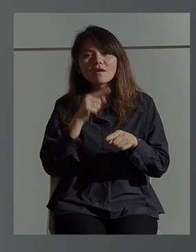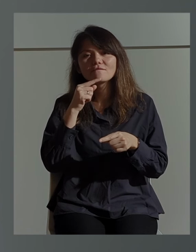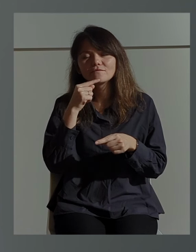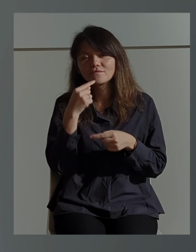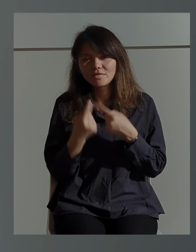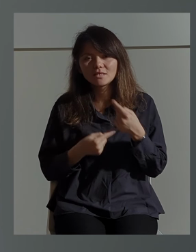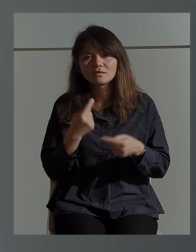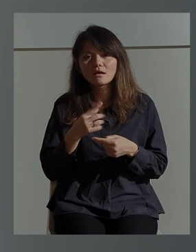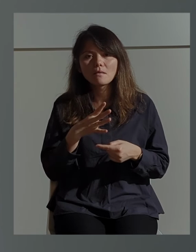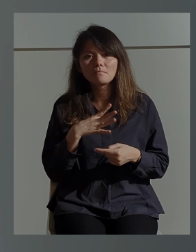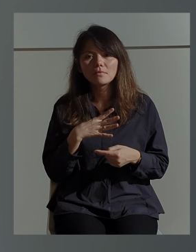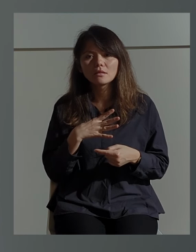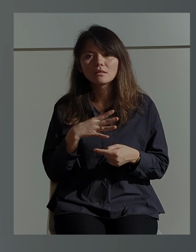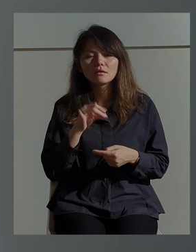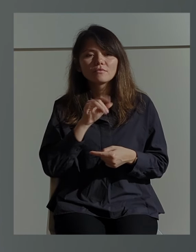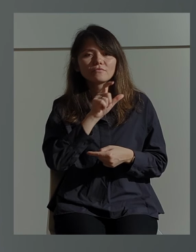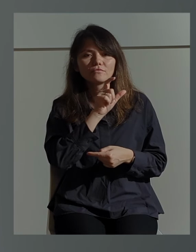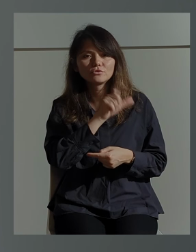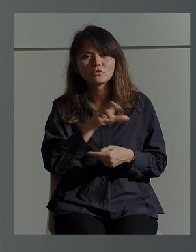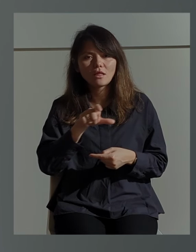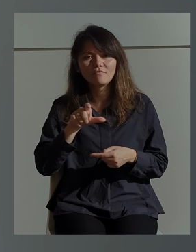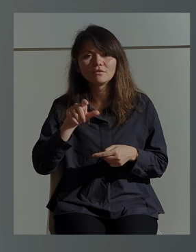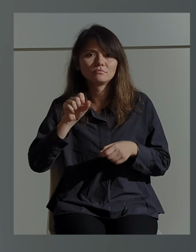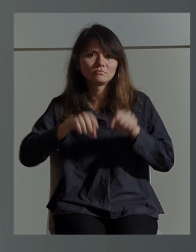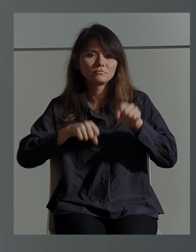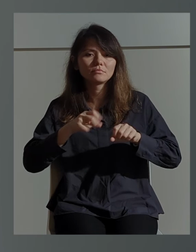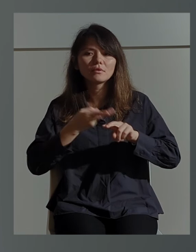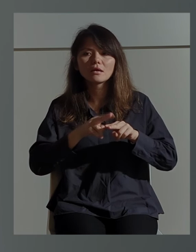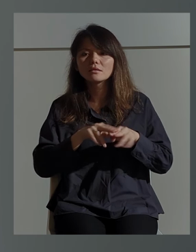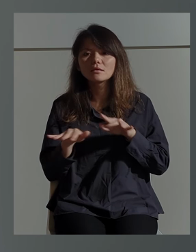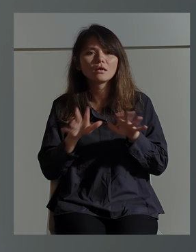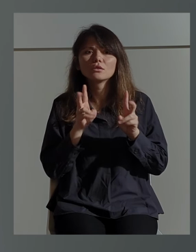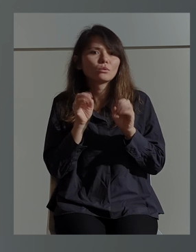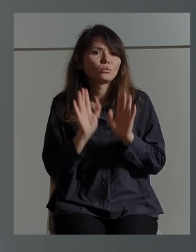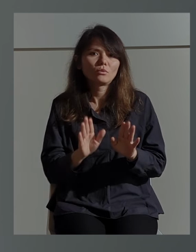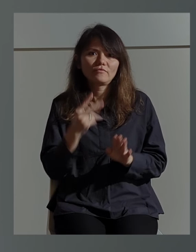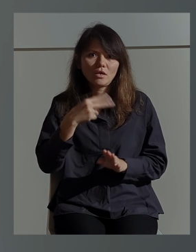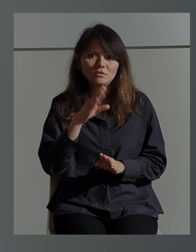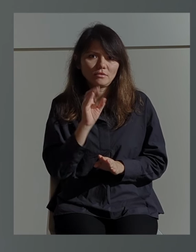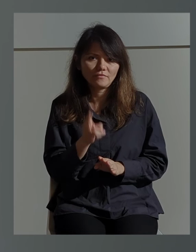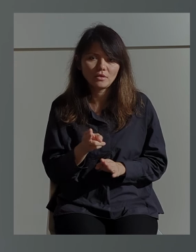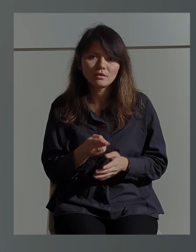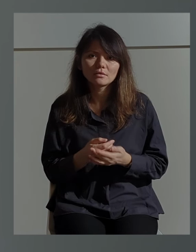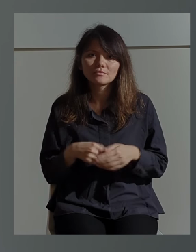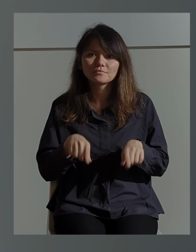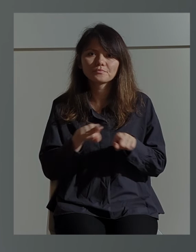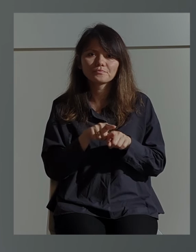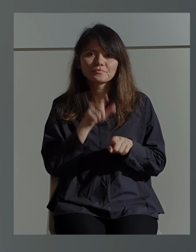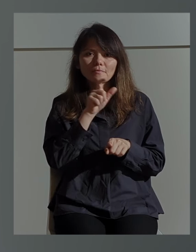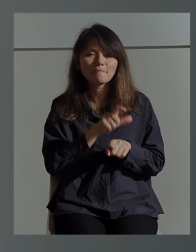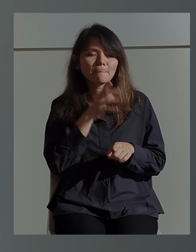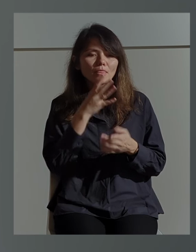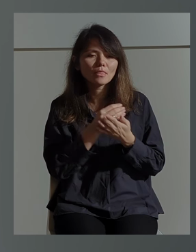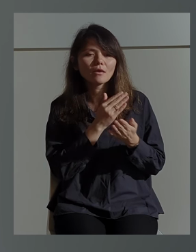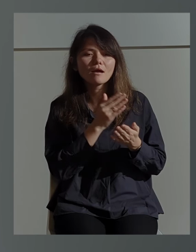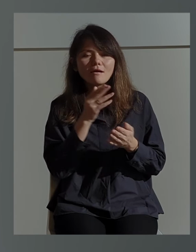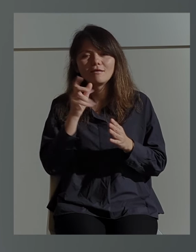было в человеческом потенциале это реализовало не только в XX веке так Клод строс в своей структурной